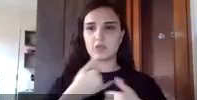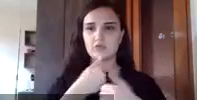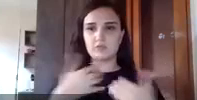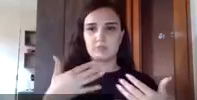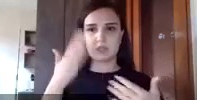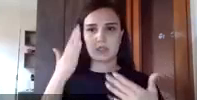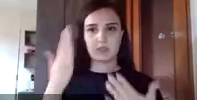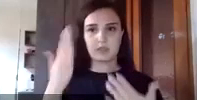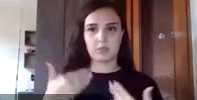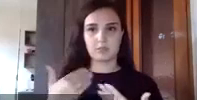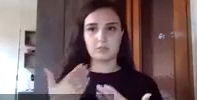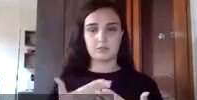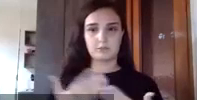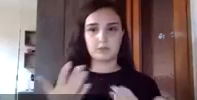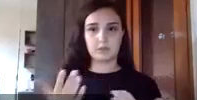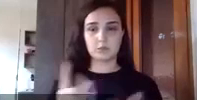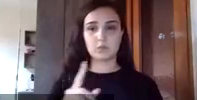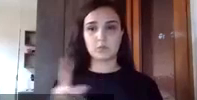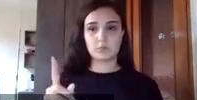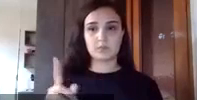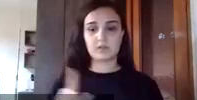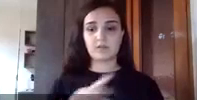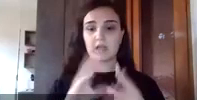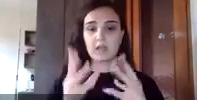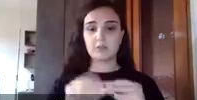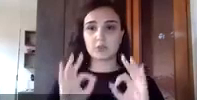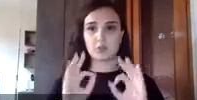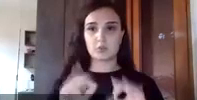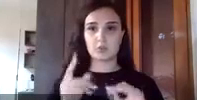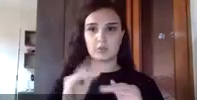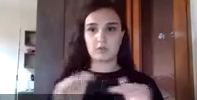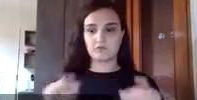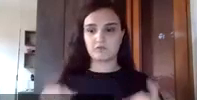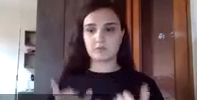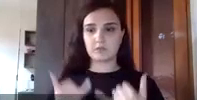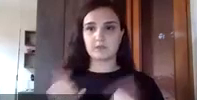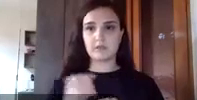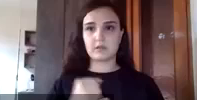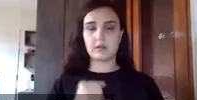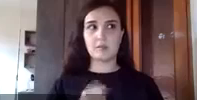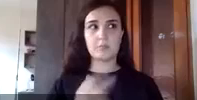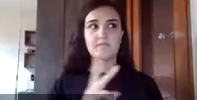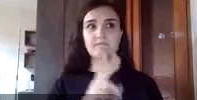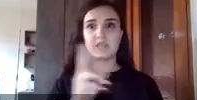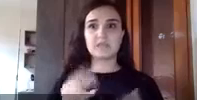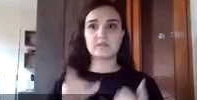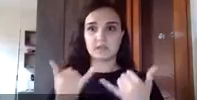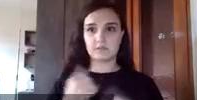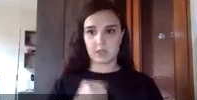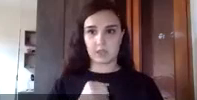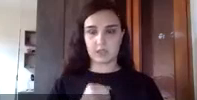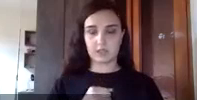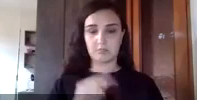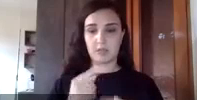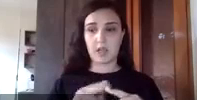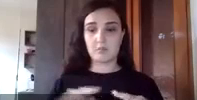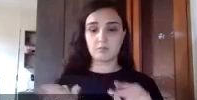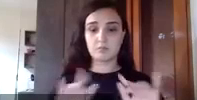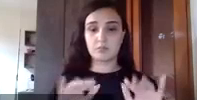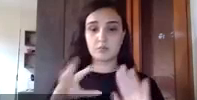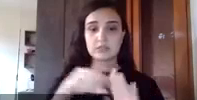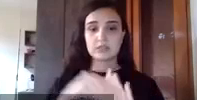თავი დამანებე, ხო? თუმცა თან ყველაფერს სწორედ ბავშვისთვის ვაკეთებ, აბავისთვის ვაკეთებ, მაგრამ აი ამ პროცესში